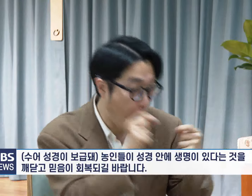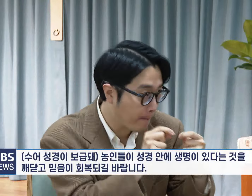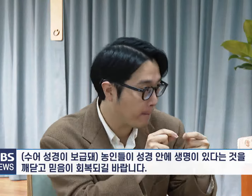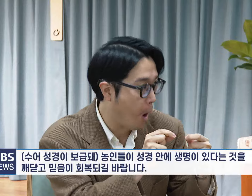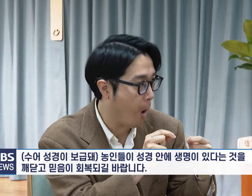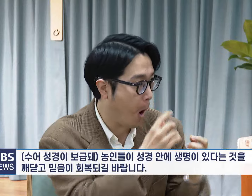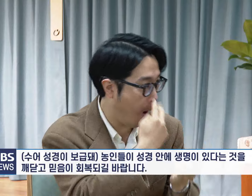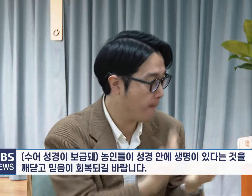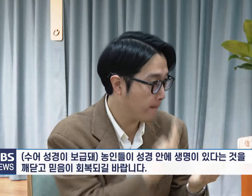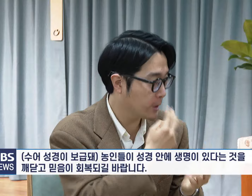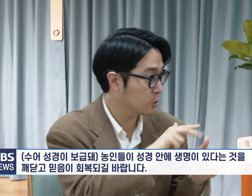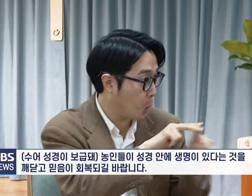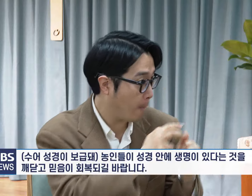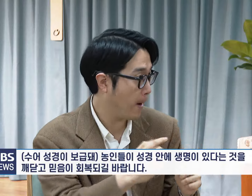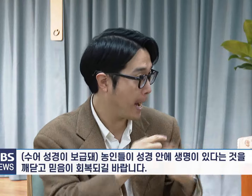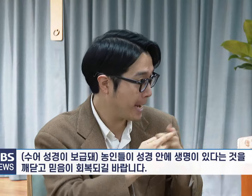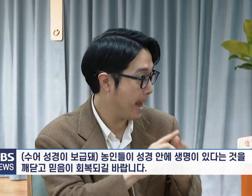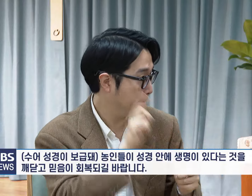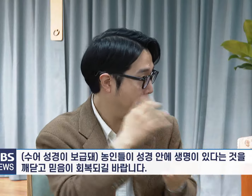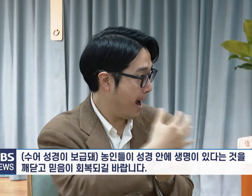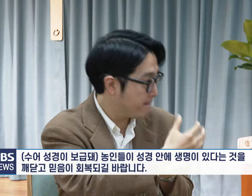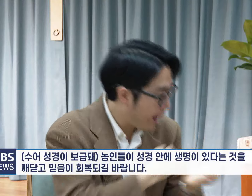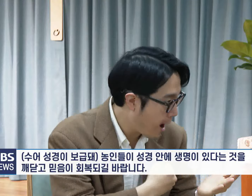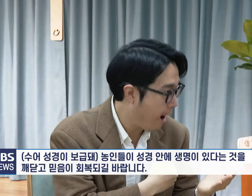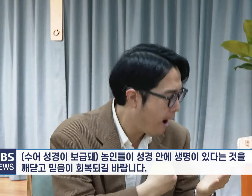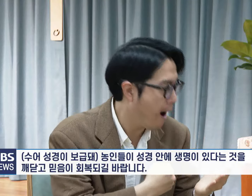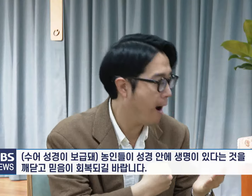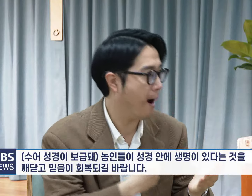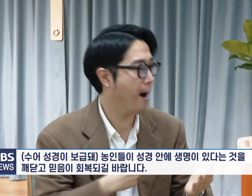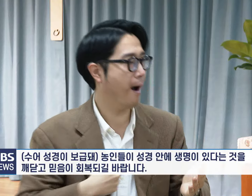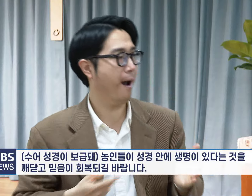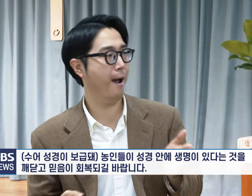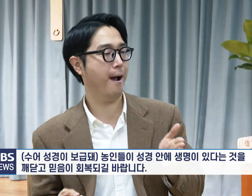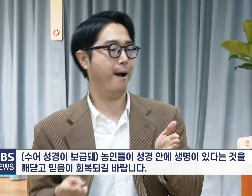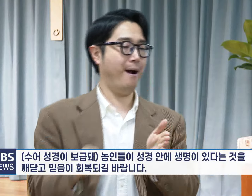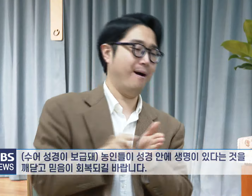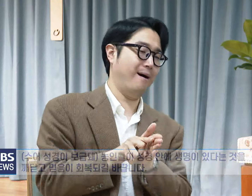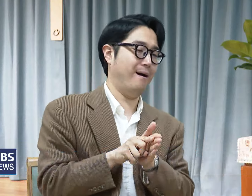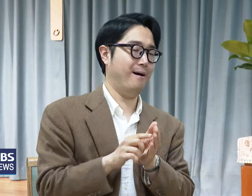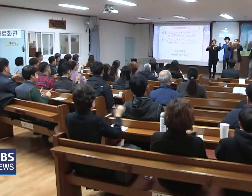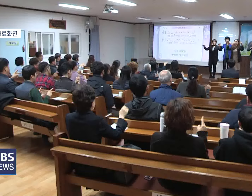농인들이 성경 안에 생명이 있다는 것을 깨닫고 믿음이 회복되길 바랍니다.